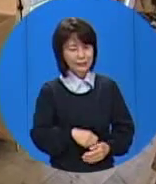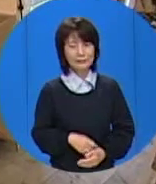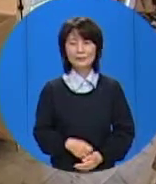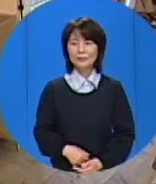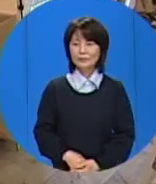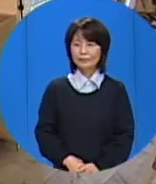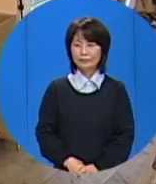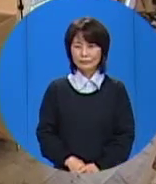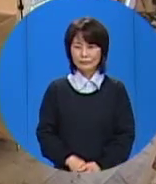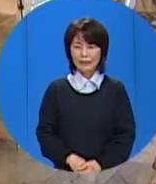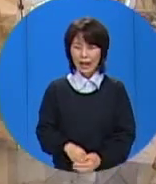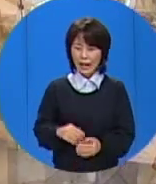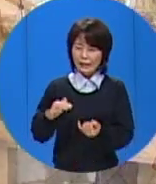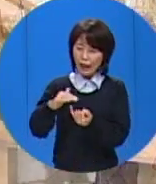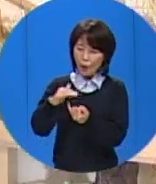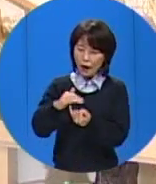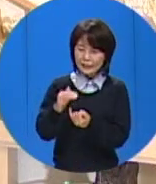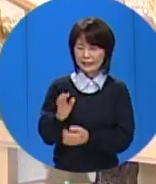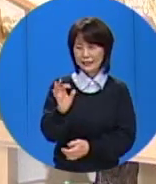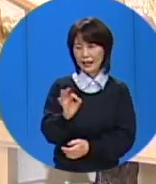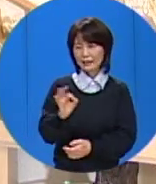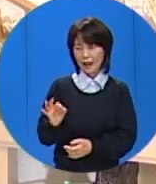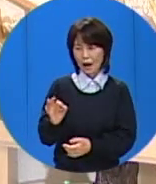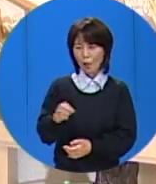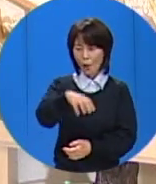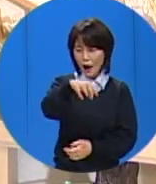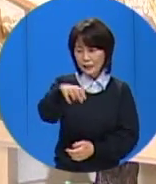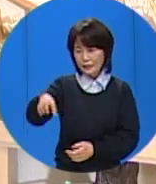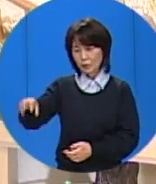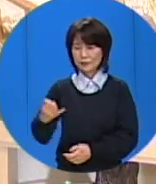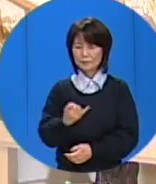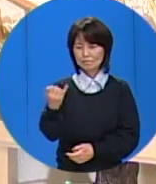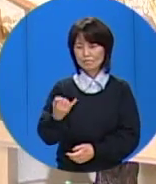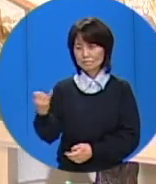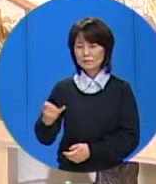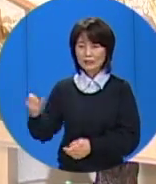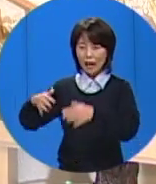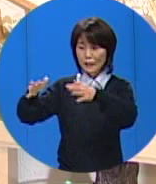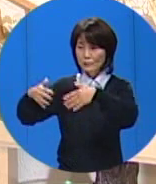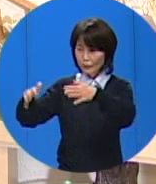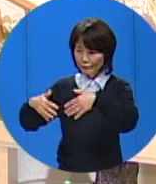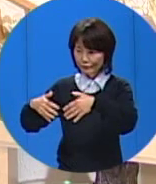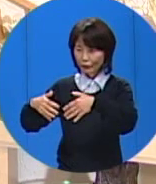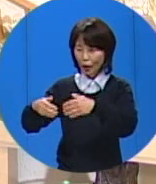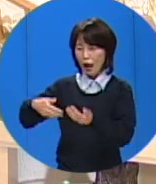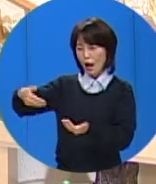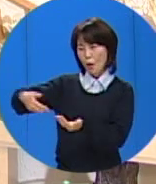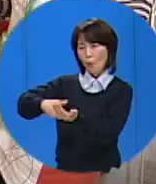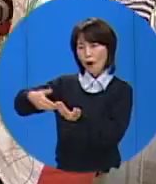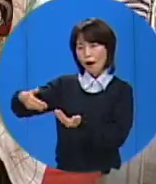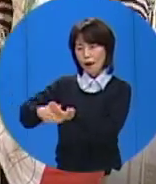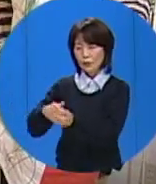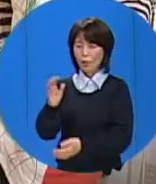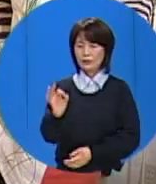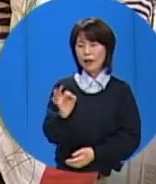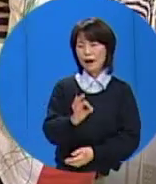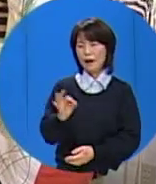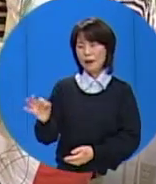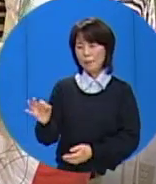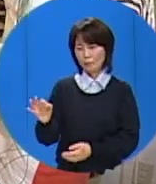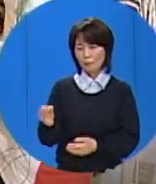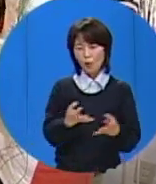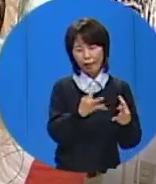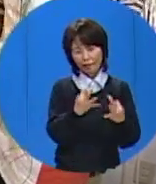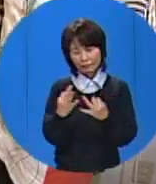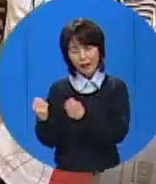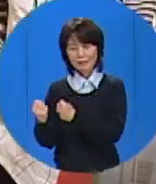ね、可愛い雑貨を あちこちからいろいろ集めまして、はい、海外からの輸入雑貨も